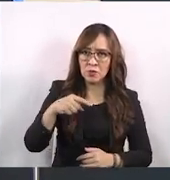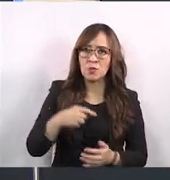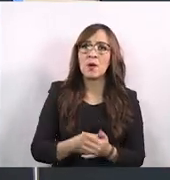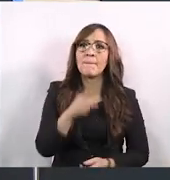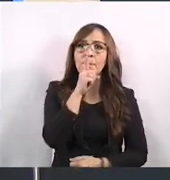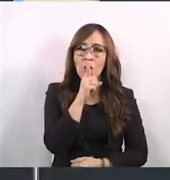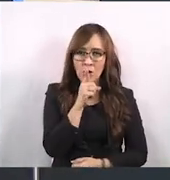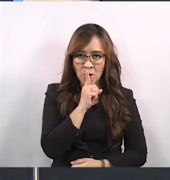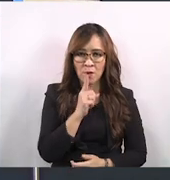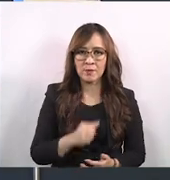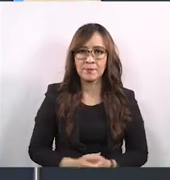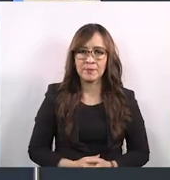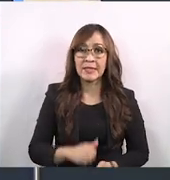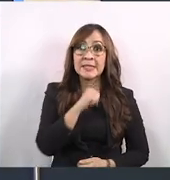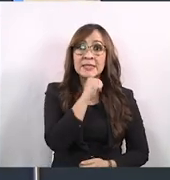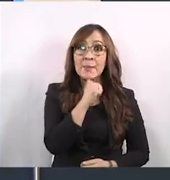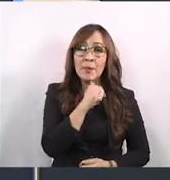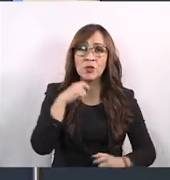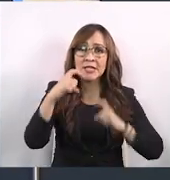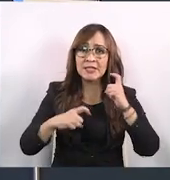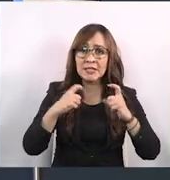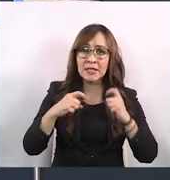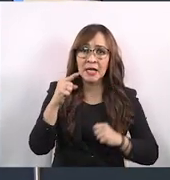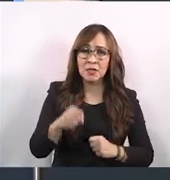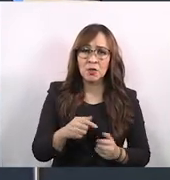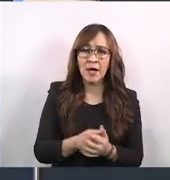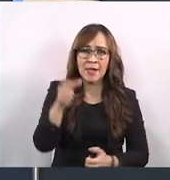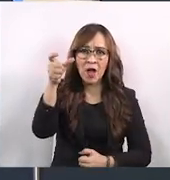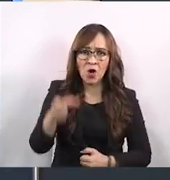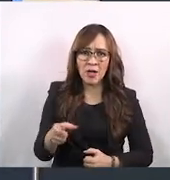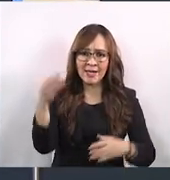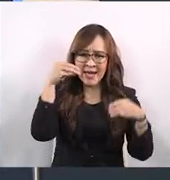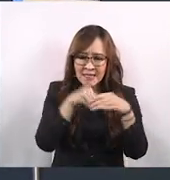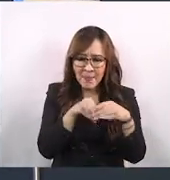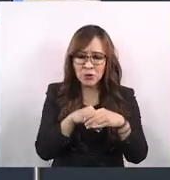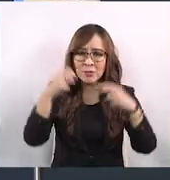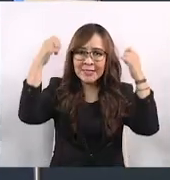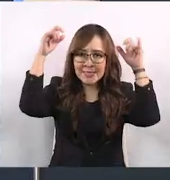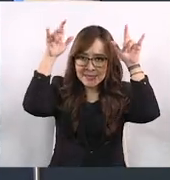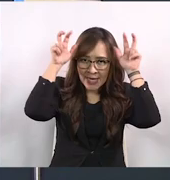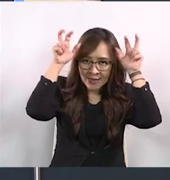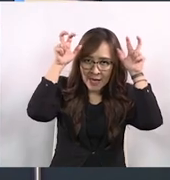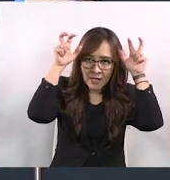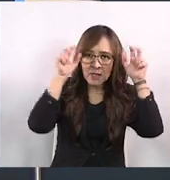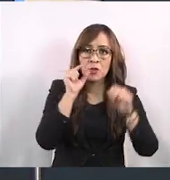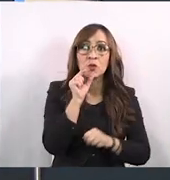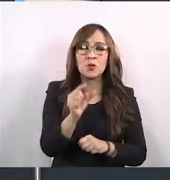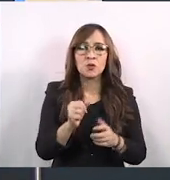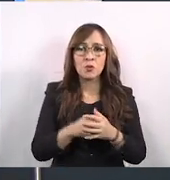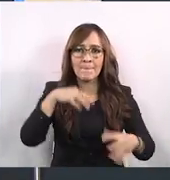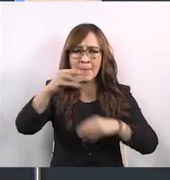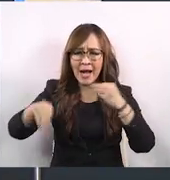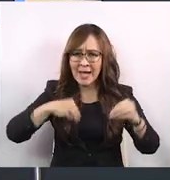muslihat iblis siapapun yang bercerita itu adalah orang yang dirasuk setan untuk apa untuk